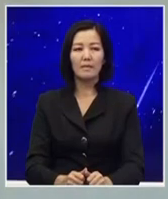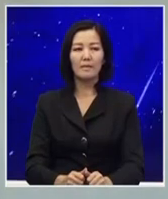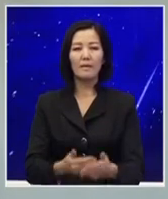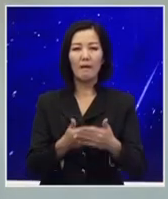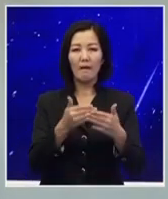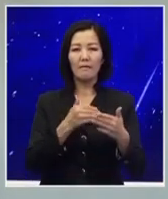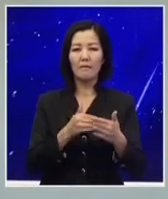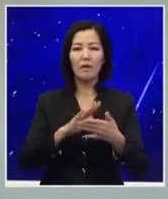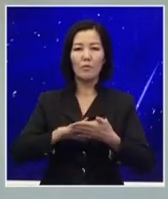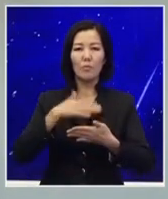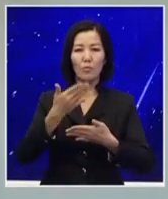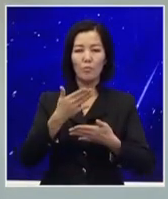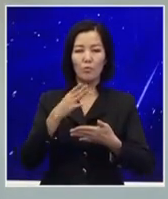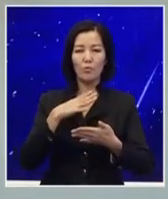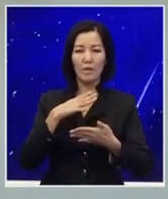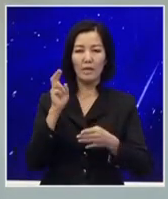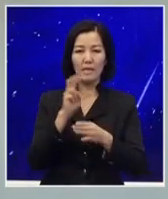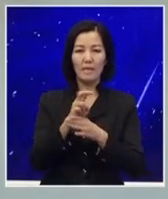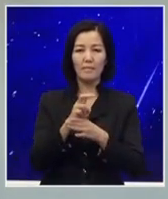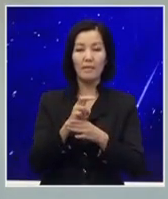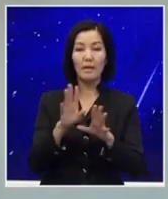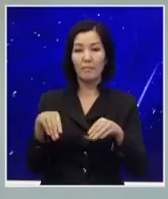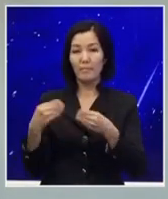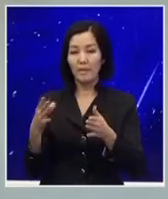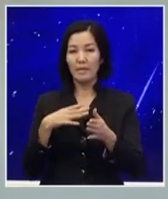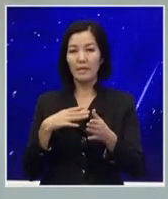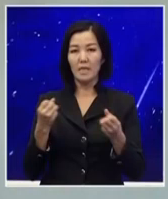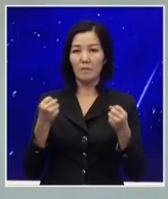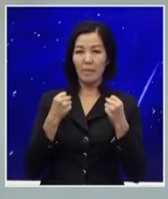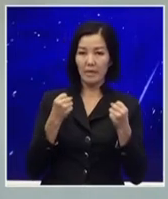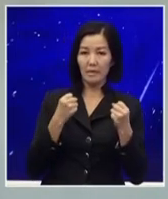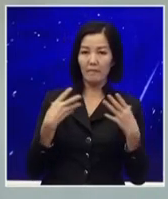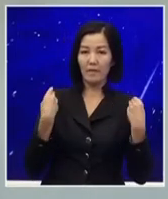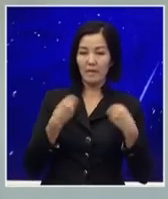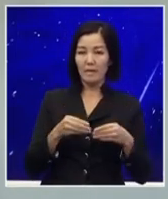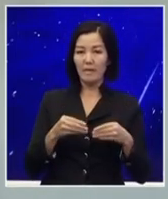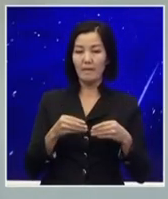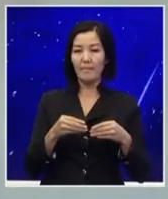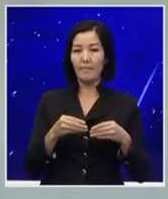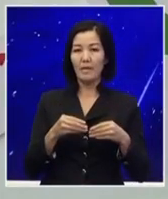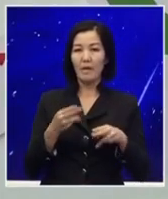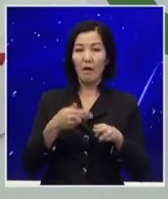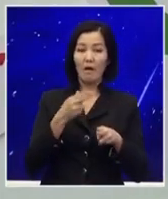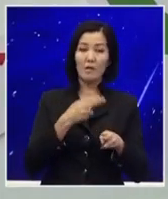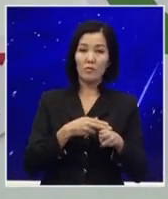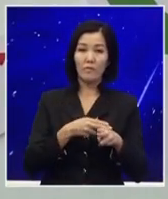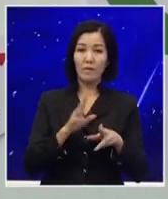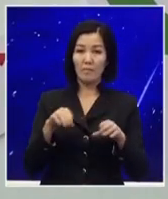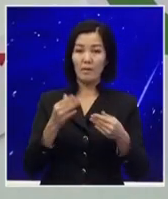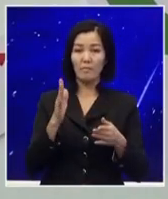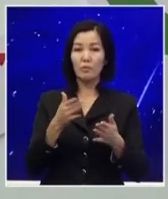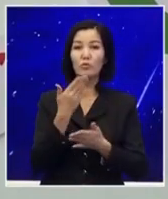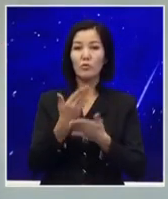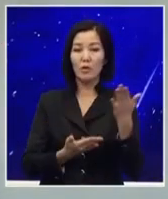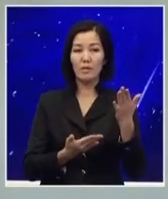Алдында ноутбук жайлы келгем, ноутбугын берді. Спортивка береміз деді, кроссовки, киімдер сол. Соны сұрайын деп едім,